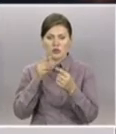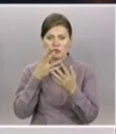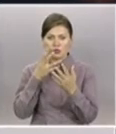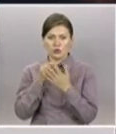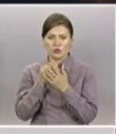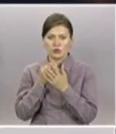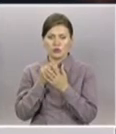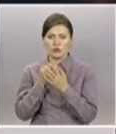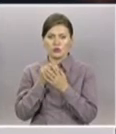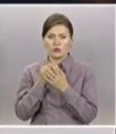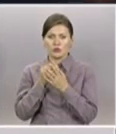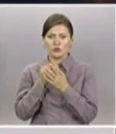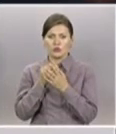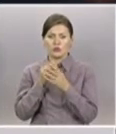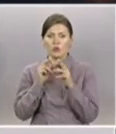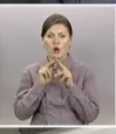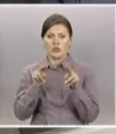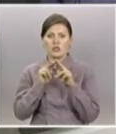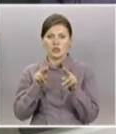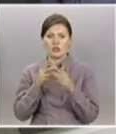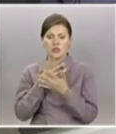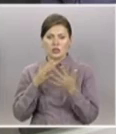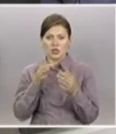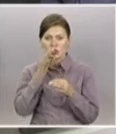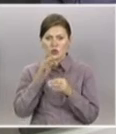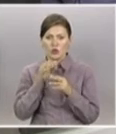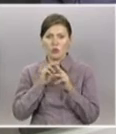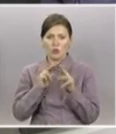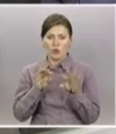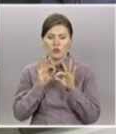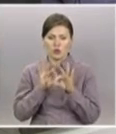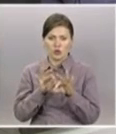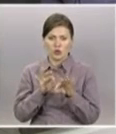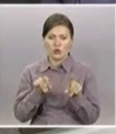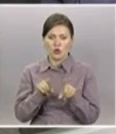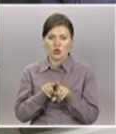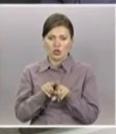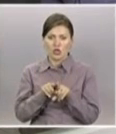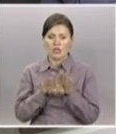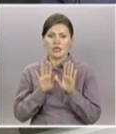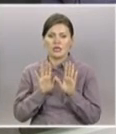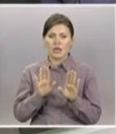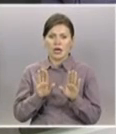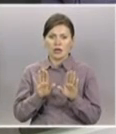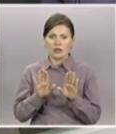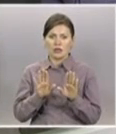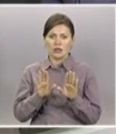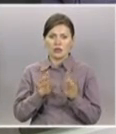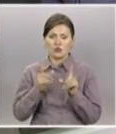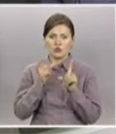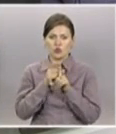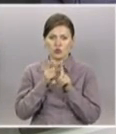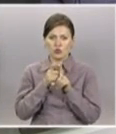өздері уағыз насихаттарын айтады, үгіт насихаттарын жүргізеді. Сол енді тек қана сөз